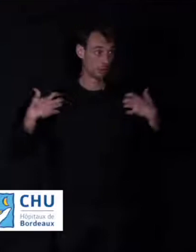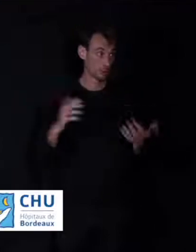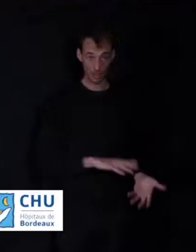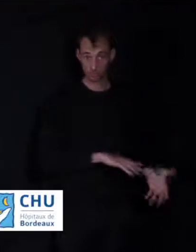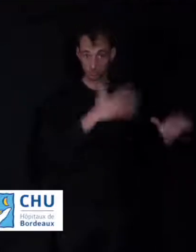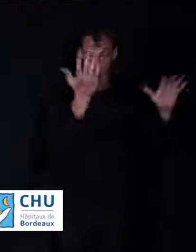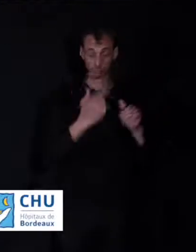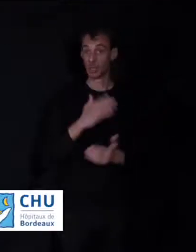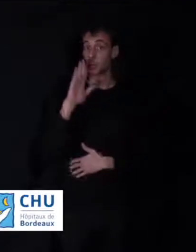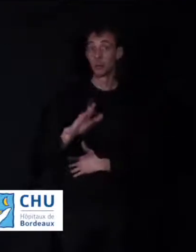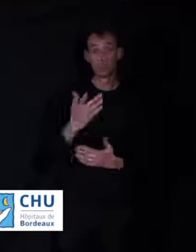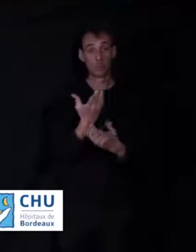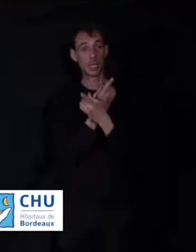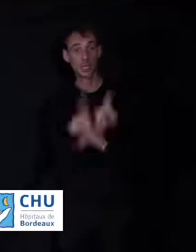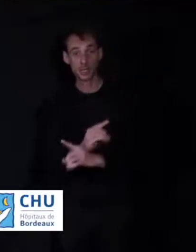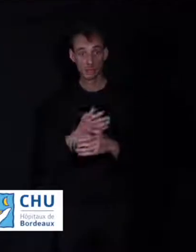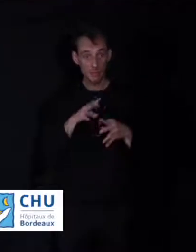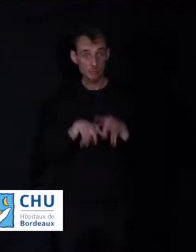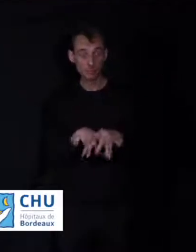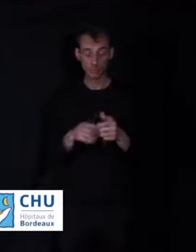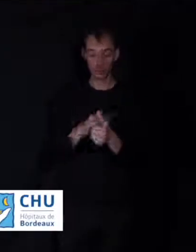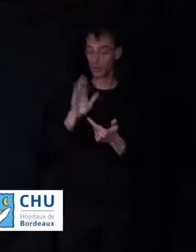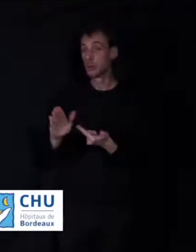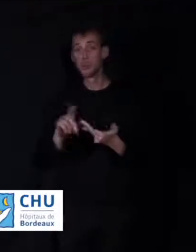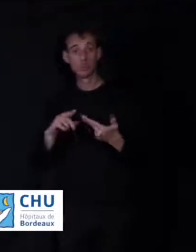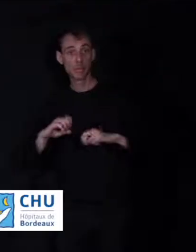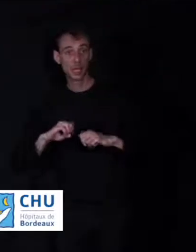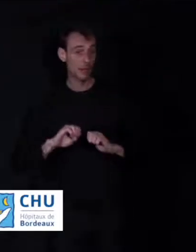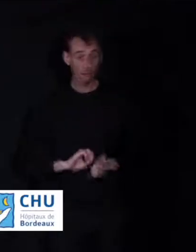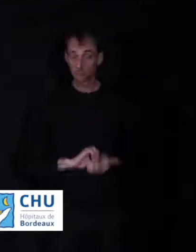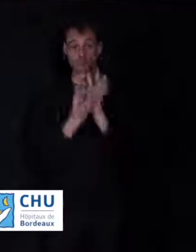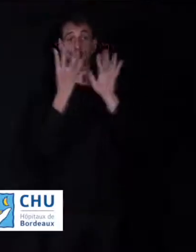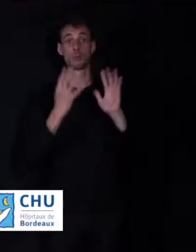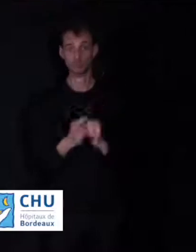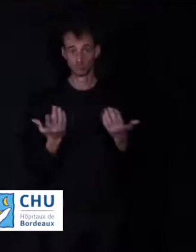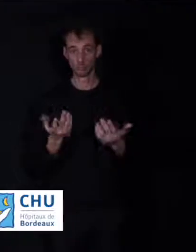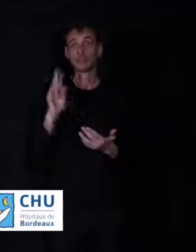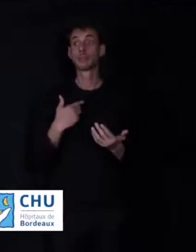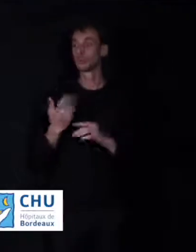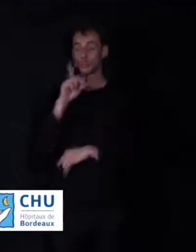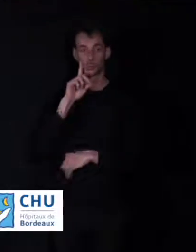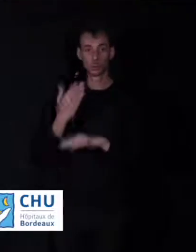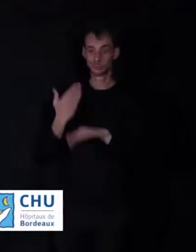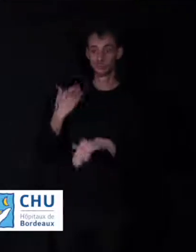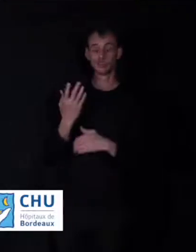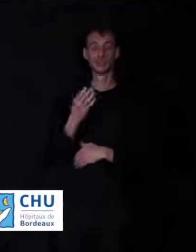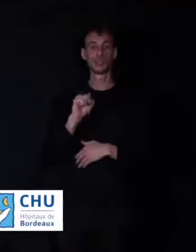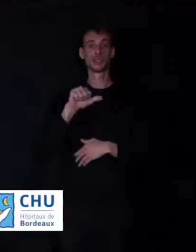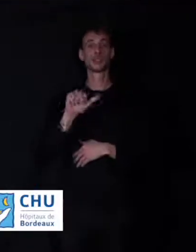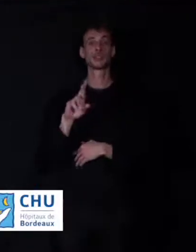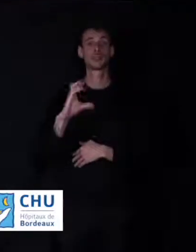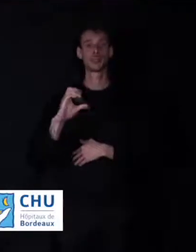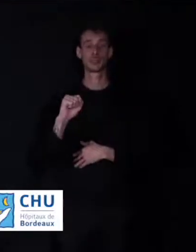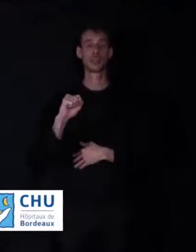virologie, l'existence de technologies développées antérieurement, on n'en parle pas assez, parce qu'avant le SARS-CoV-2, il y avait le